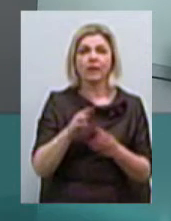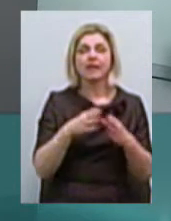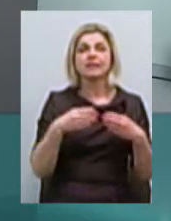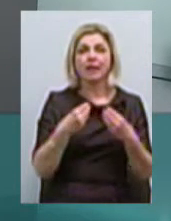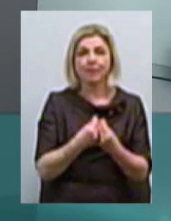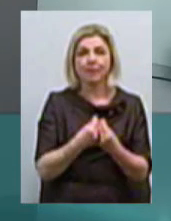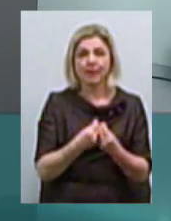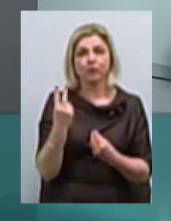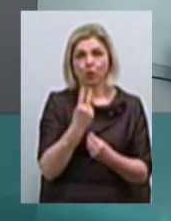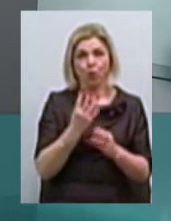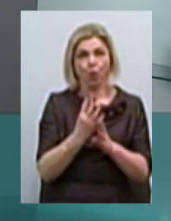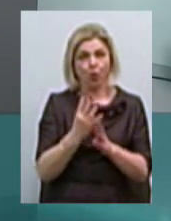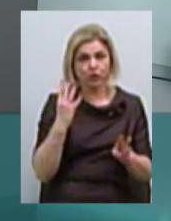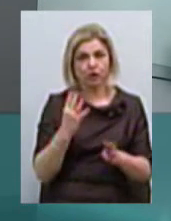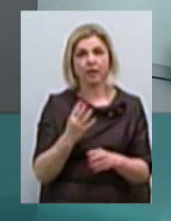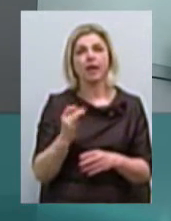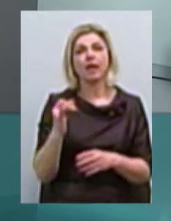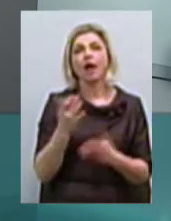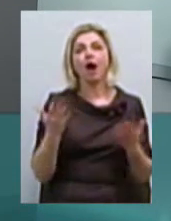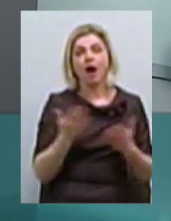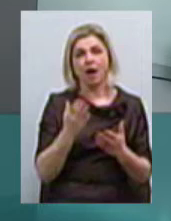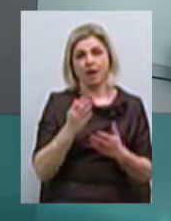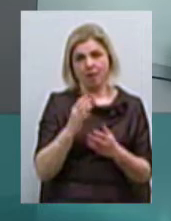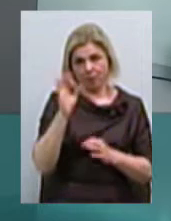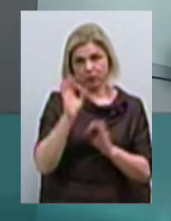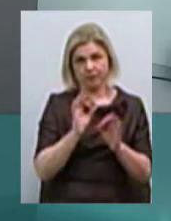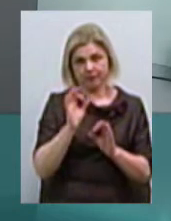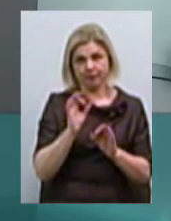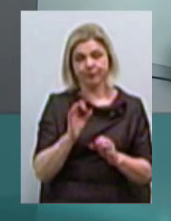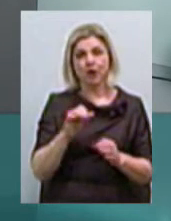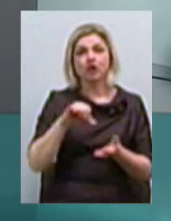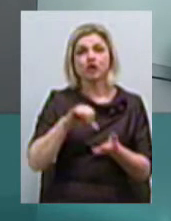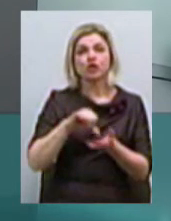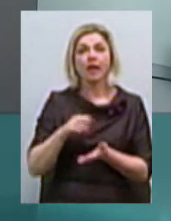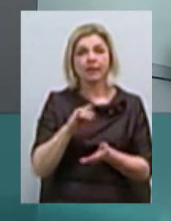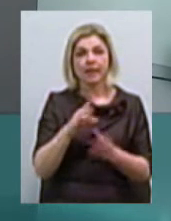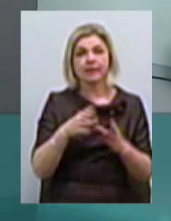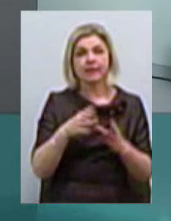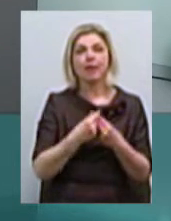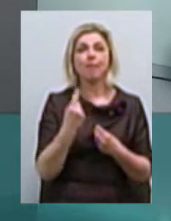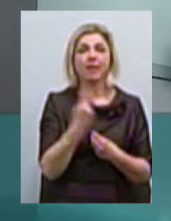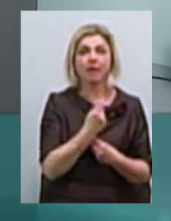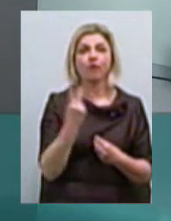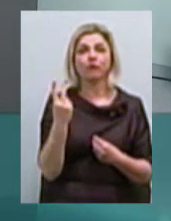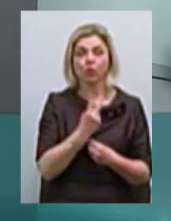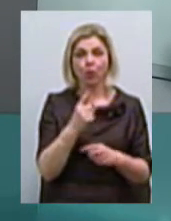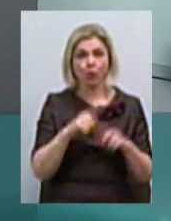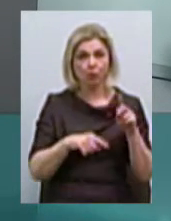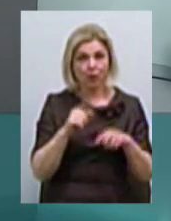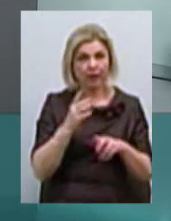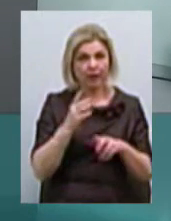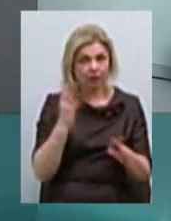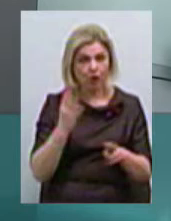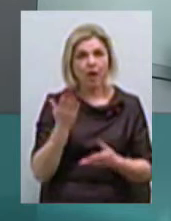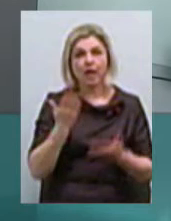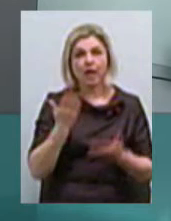ступеня споріднення та за якою ставкою? Члени сім'ї першого та другого ступеня споріднення, якщо